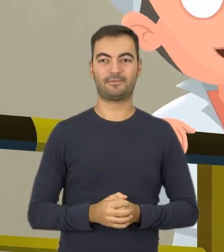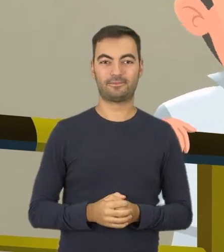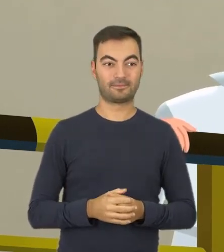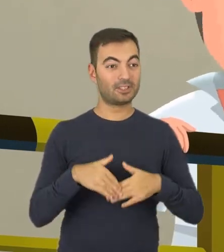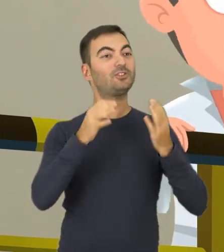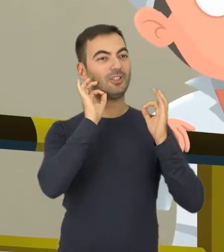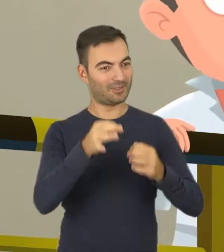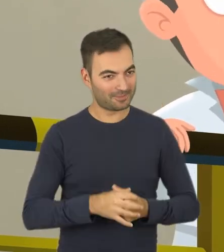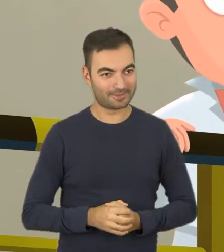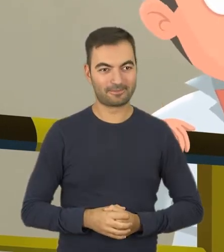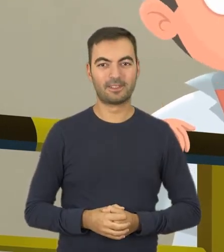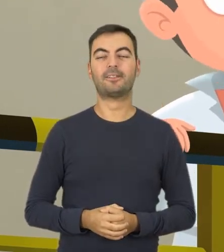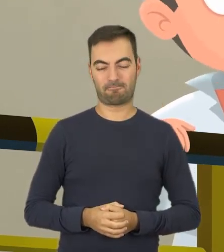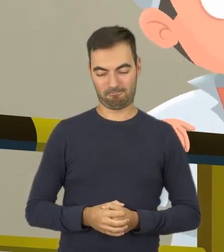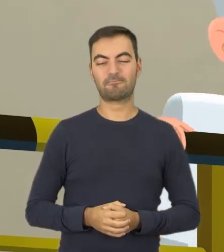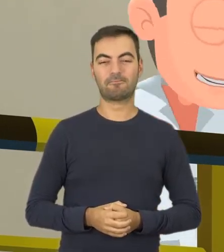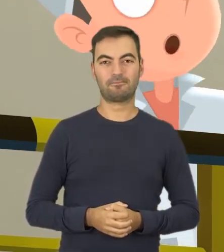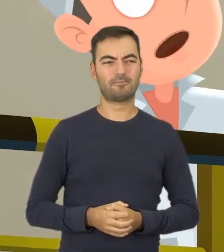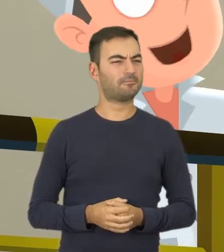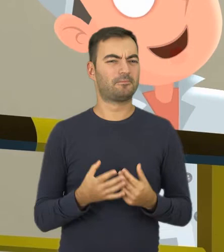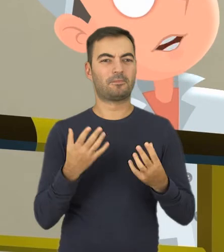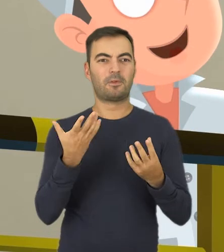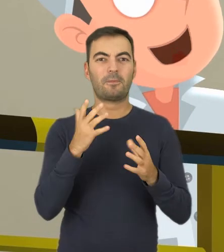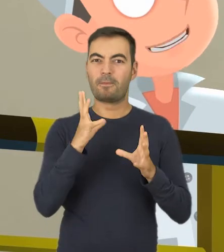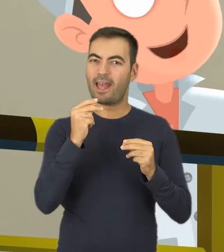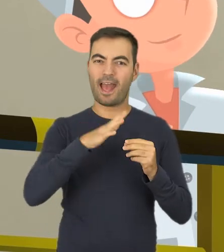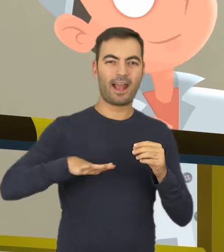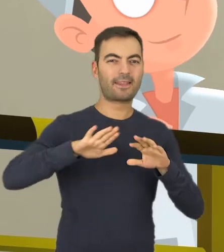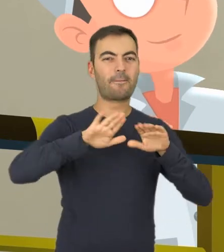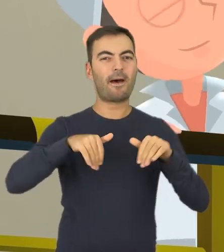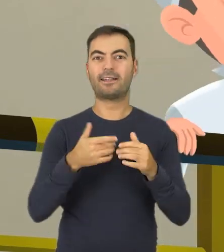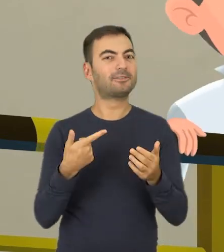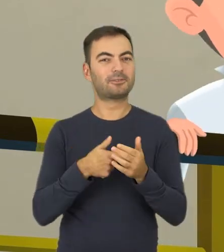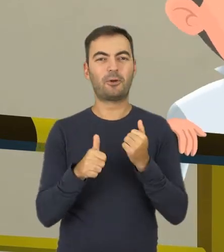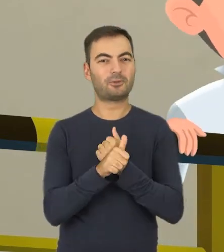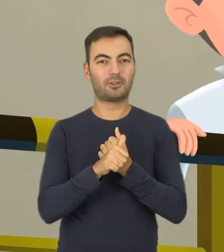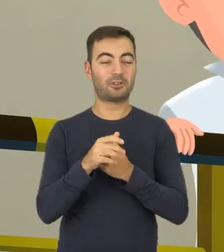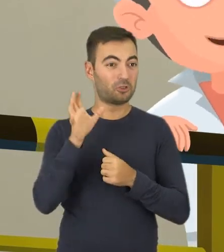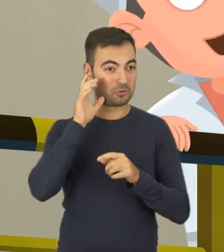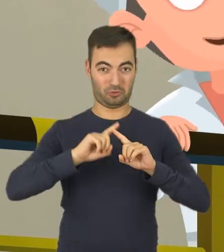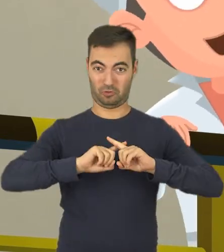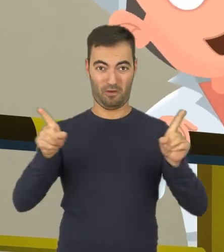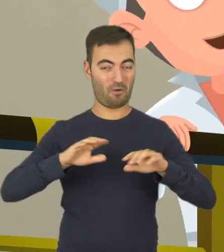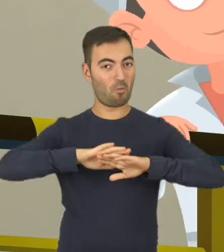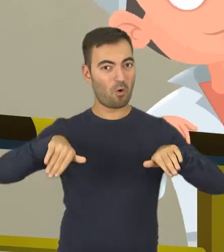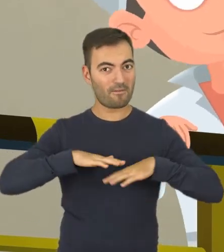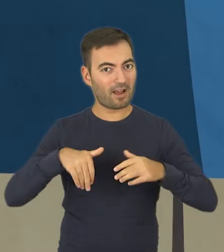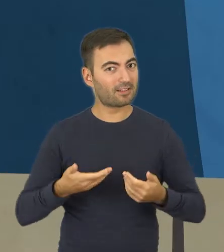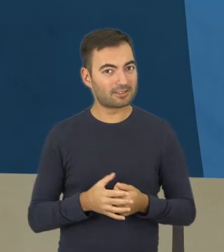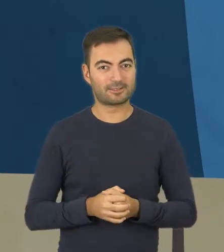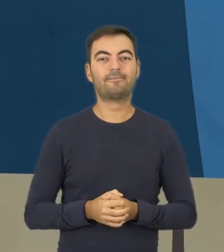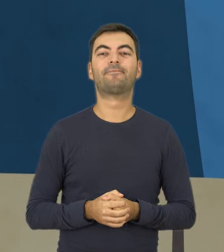Dzień dobry, Panie Stefanie. Co to za ładny basen? Podobno nie można tutaj pływać.